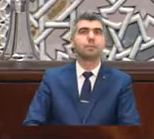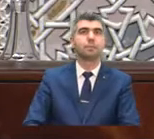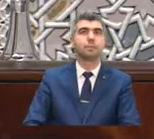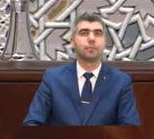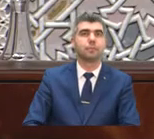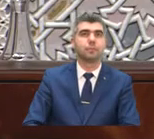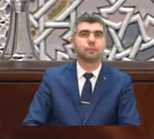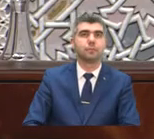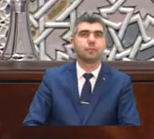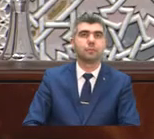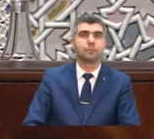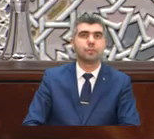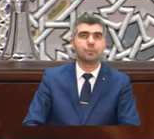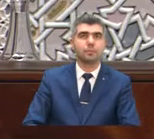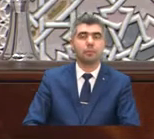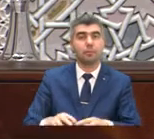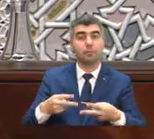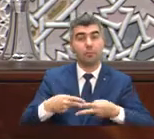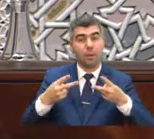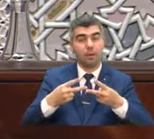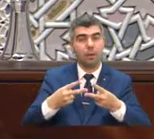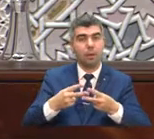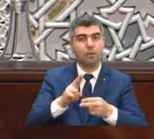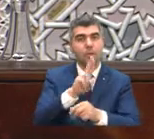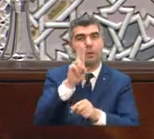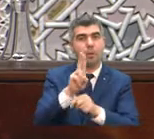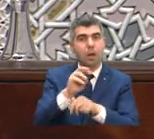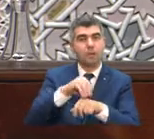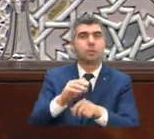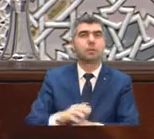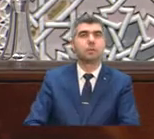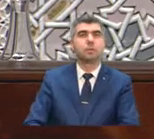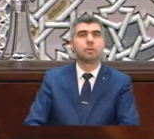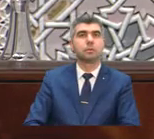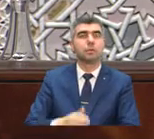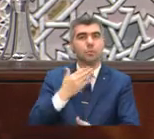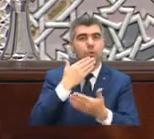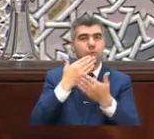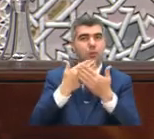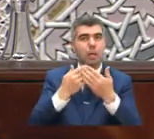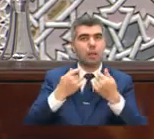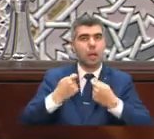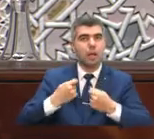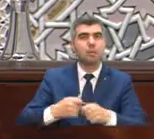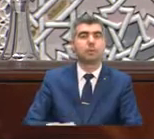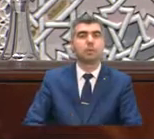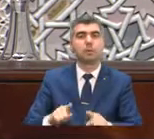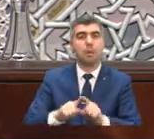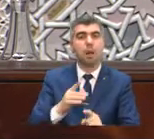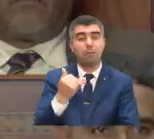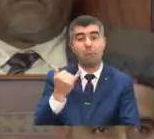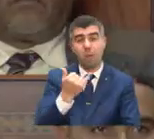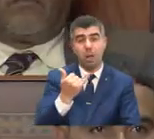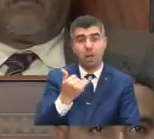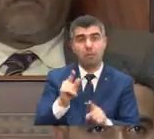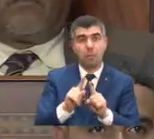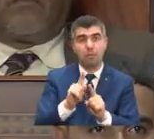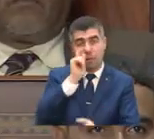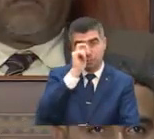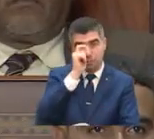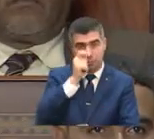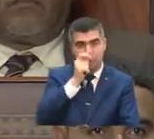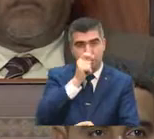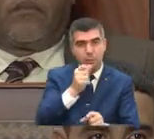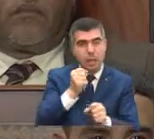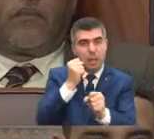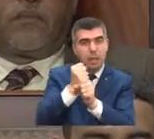تعقيب السيد نائب محترم، تفضلوا. شكرا السيد الرئيس. أولا لابد من الإشادة بهذه الخطوة